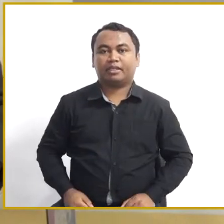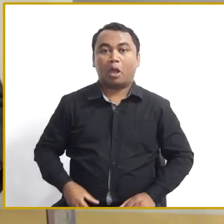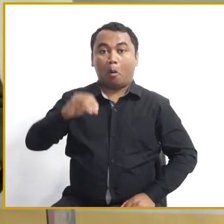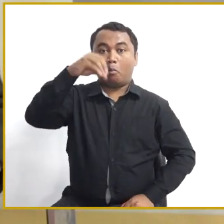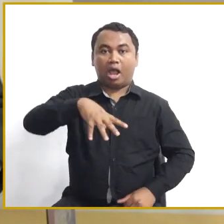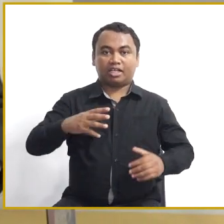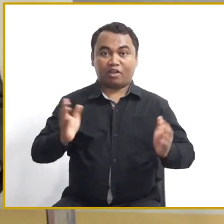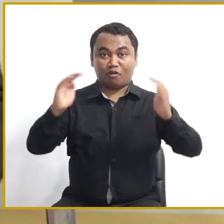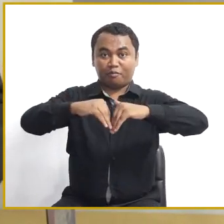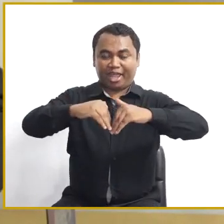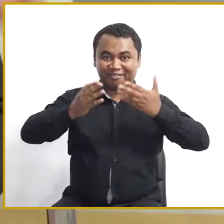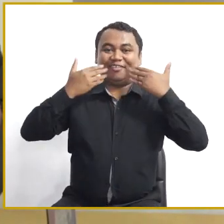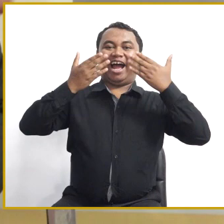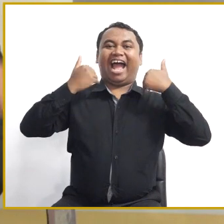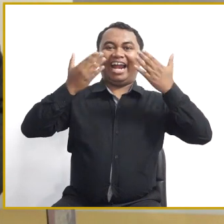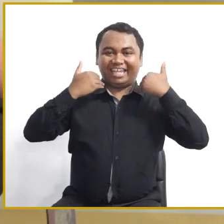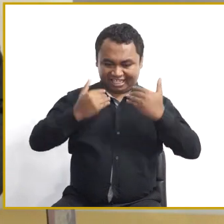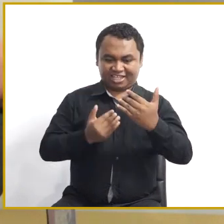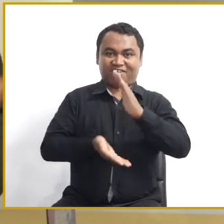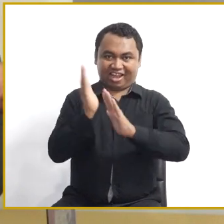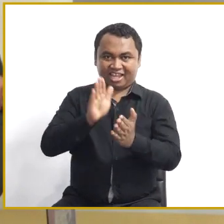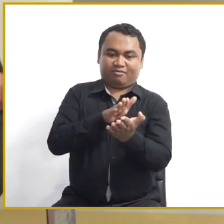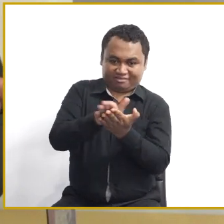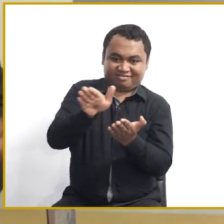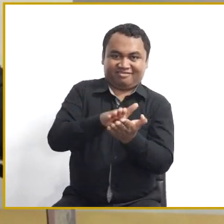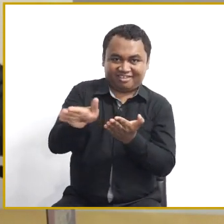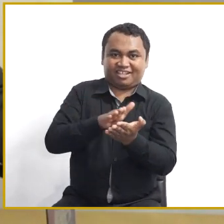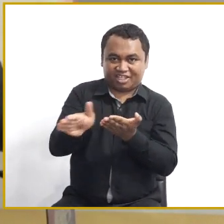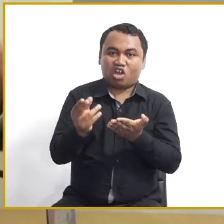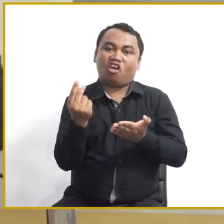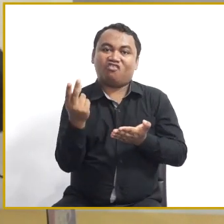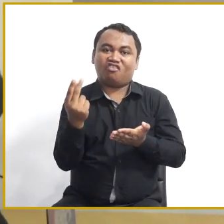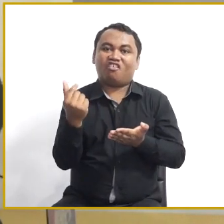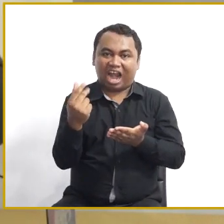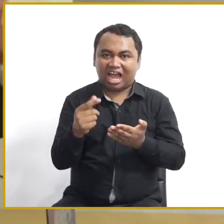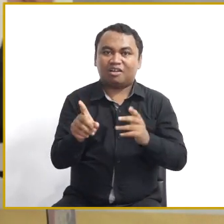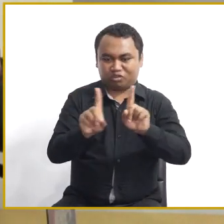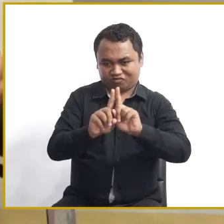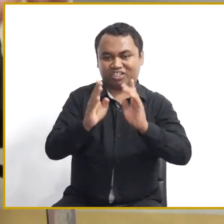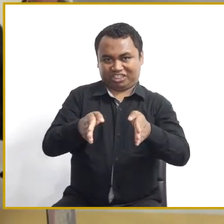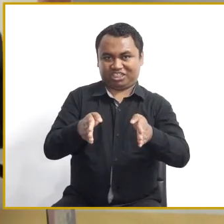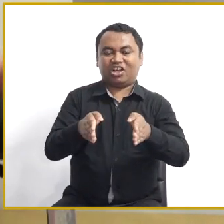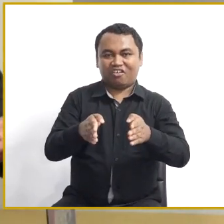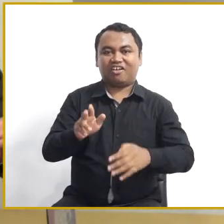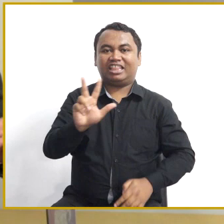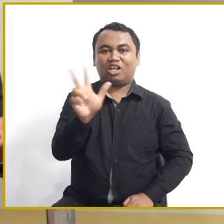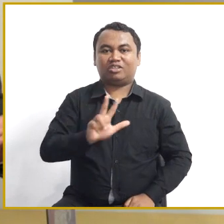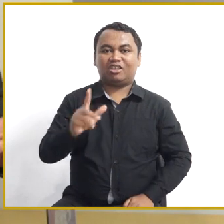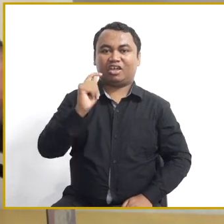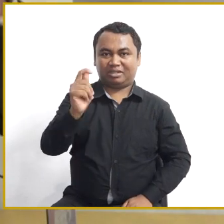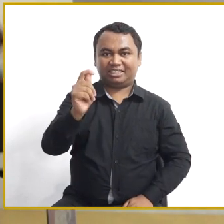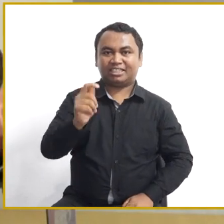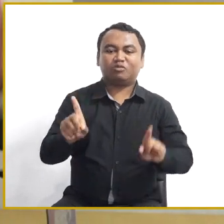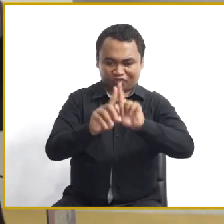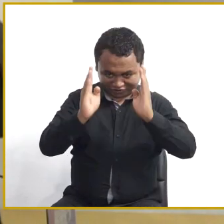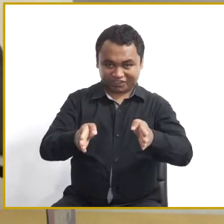banque centrale dia manatota vola mifanentana amin'iny 300 millions de dollars iny amin'ny vola gasy. Zay